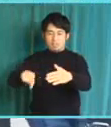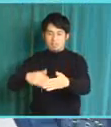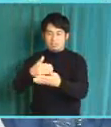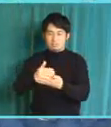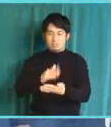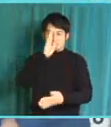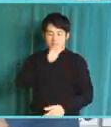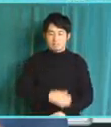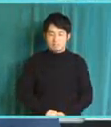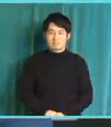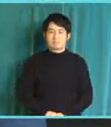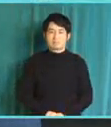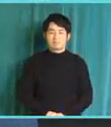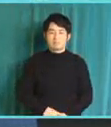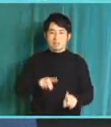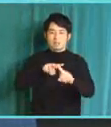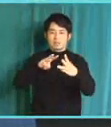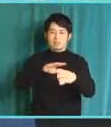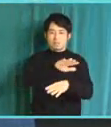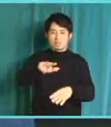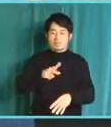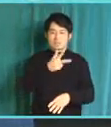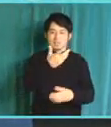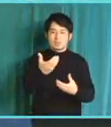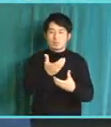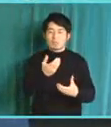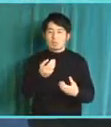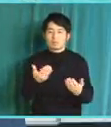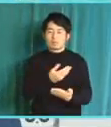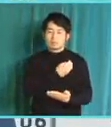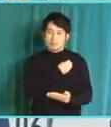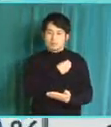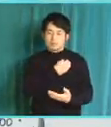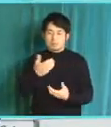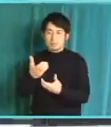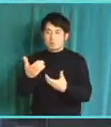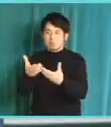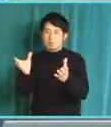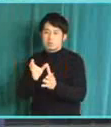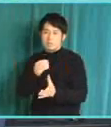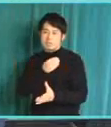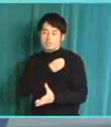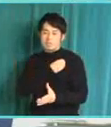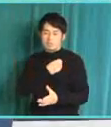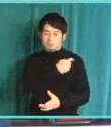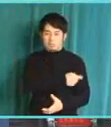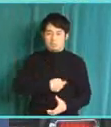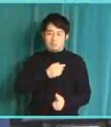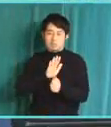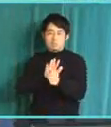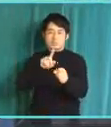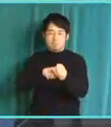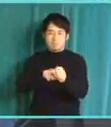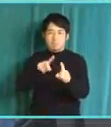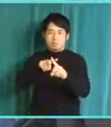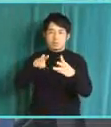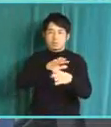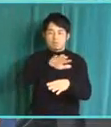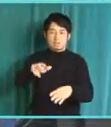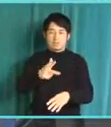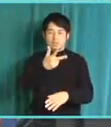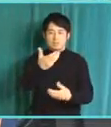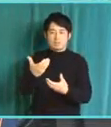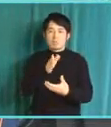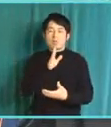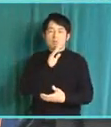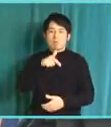んですか？ はい、小田原市消防職員消防団員の士気高揚を図るため、小田原市消防本部南側